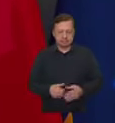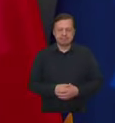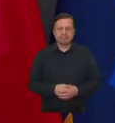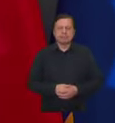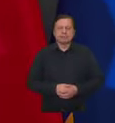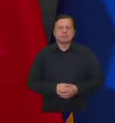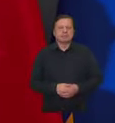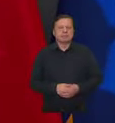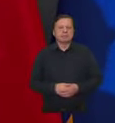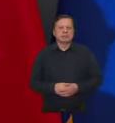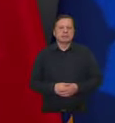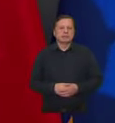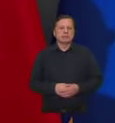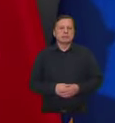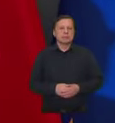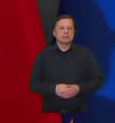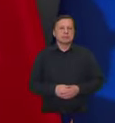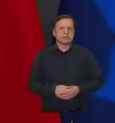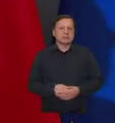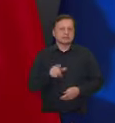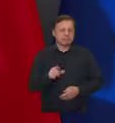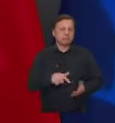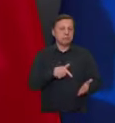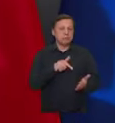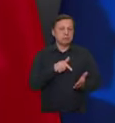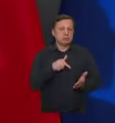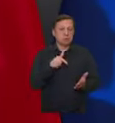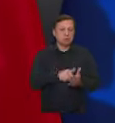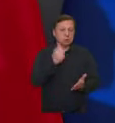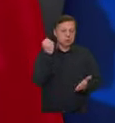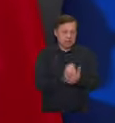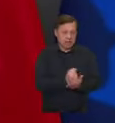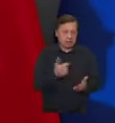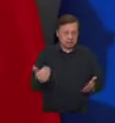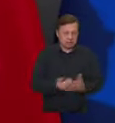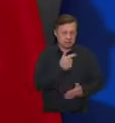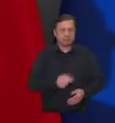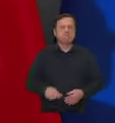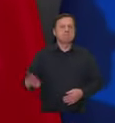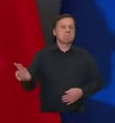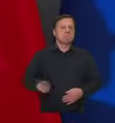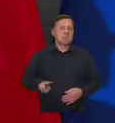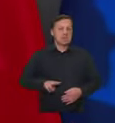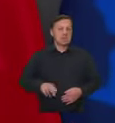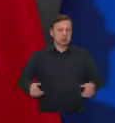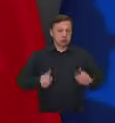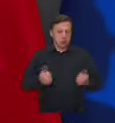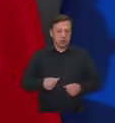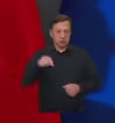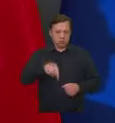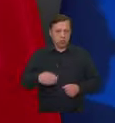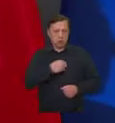Oznacza to, że stosując ustawę o chorobach zakaźnych, minister zdrowia na terenie Polski,